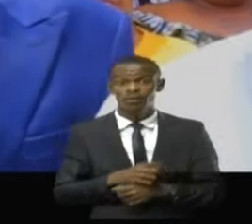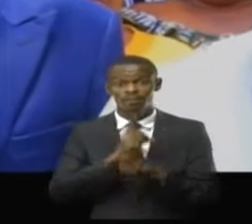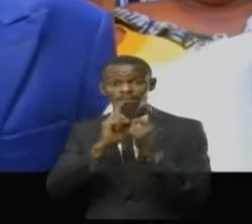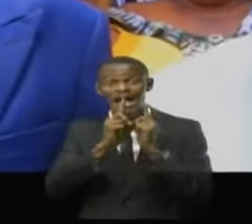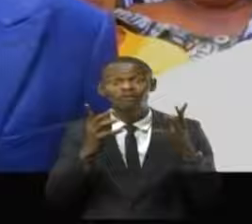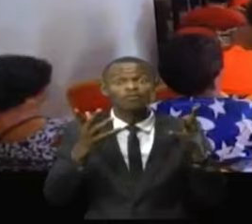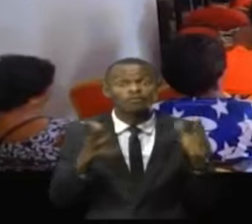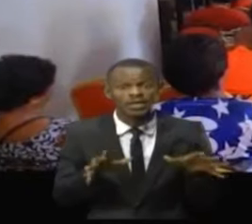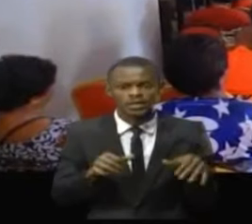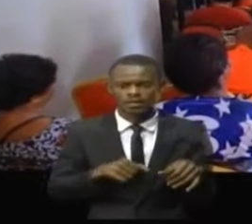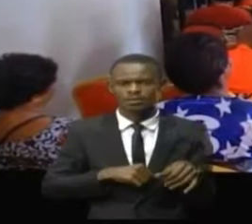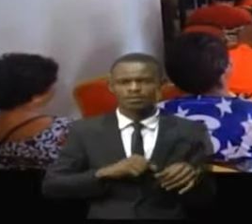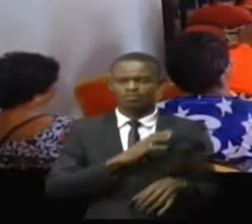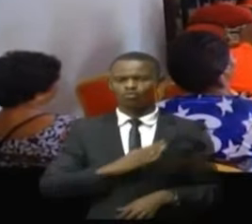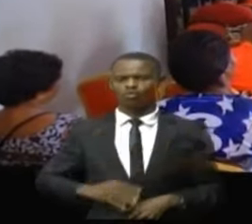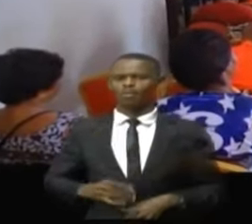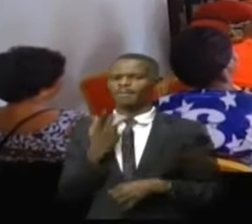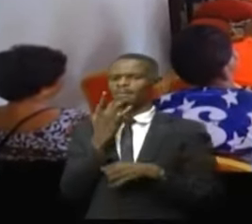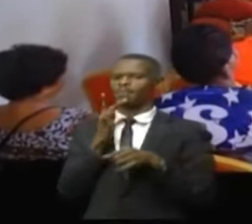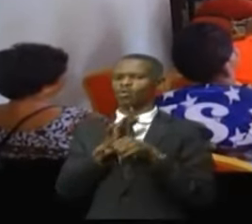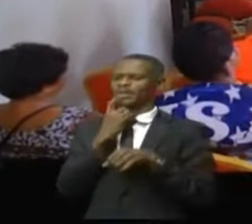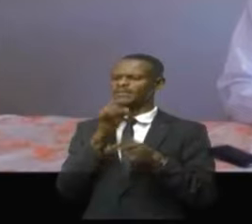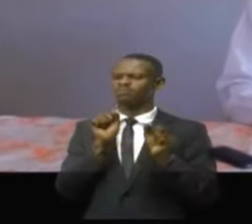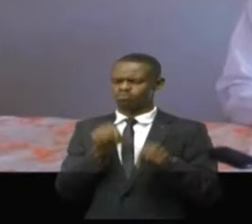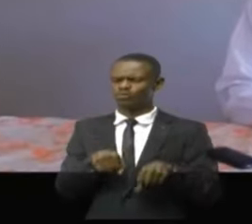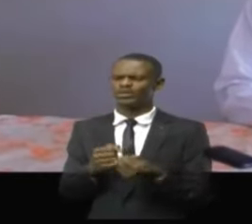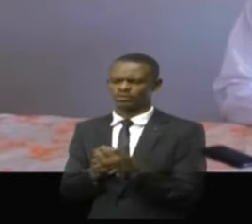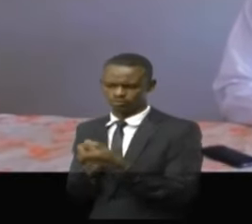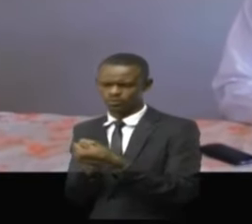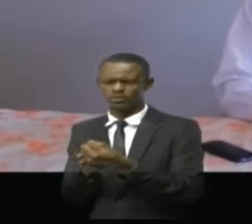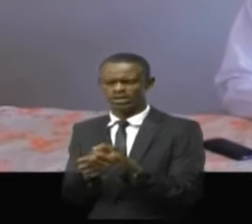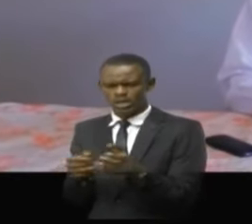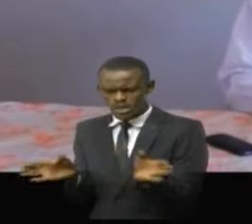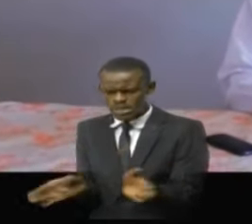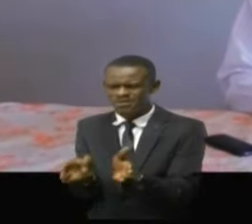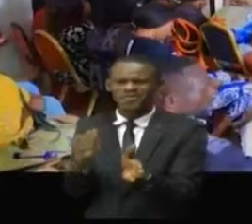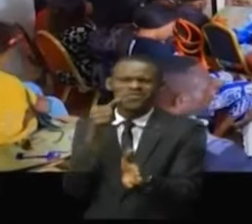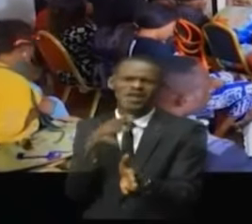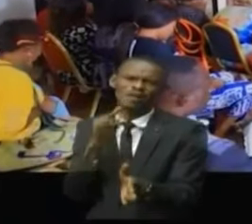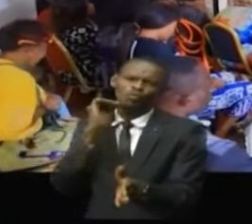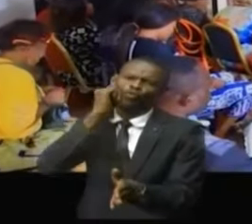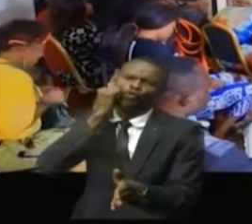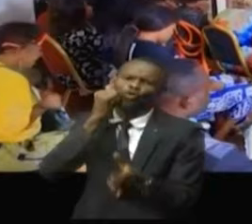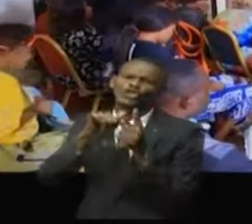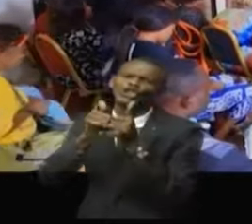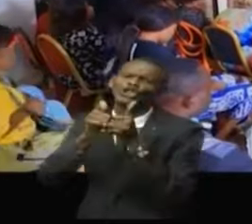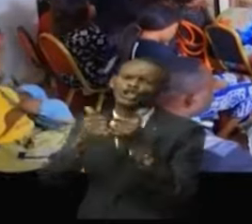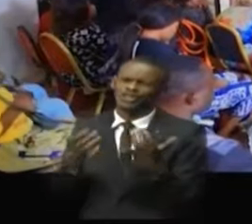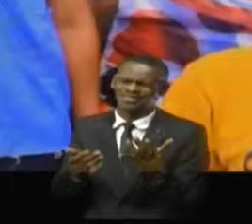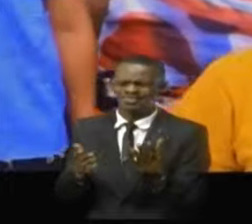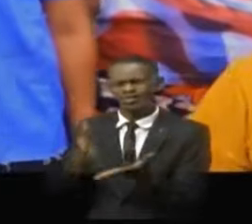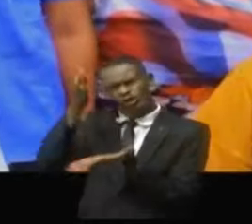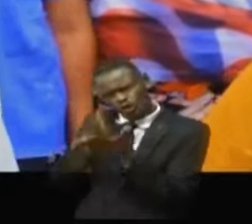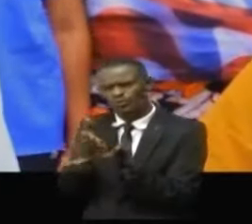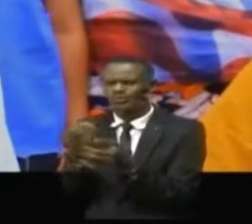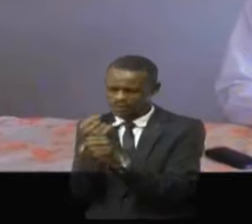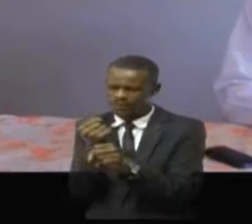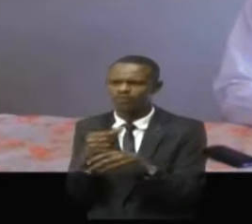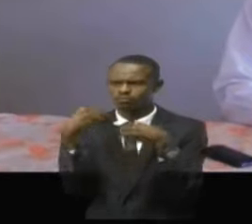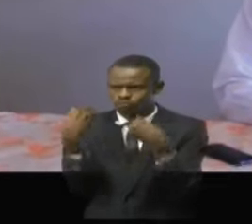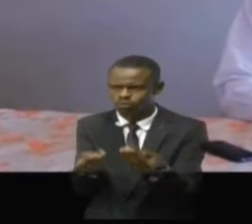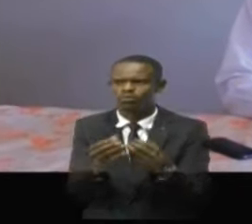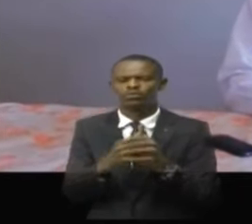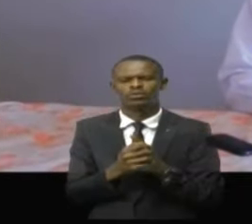dit disposée d'apporter assistance et encadrement à cette catégorie de personnes qui sont ses administrées. Nous remercions